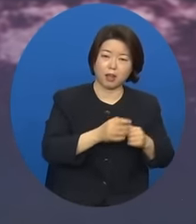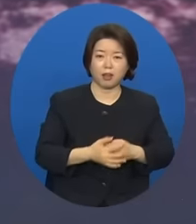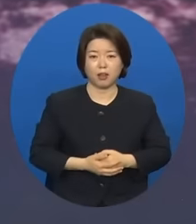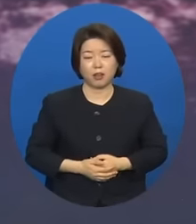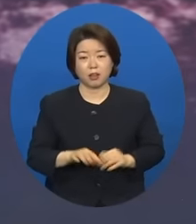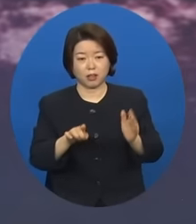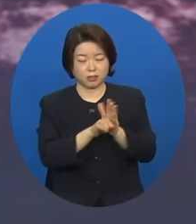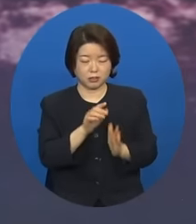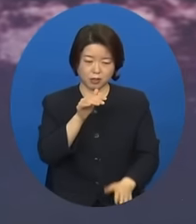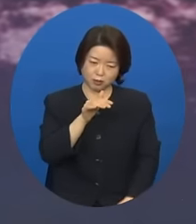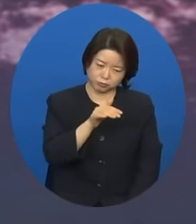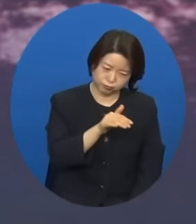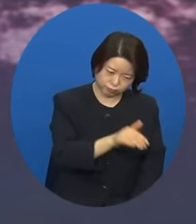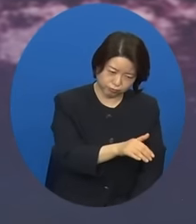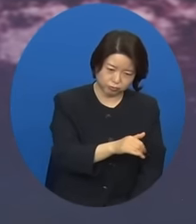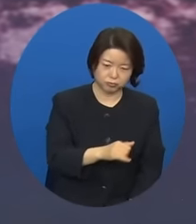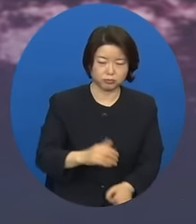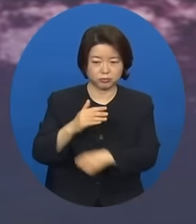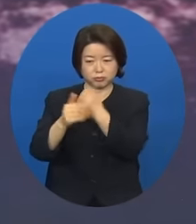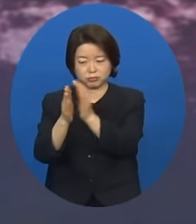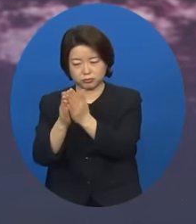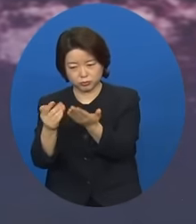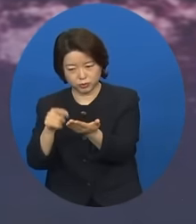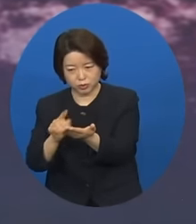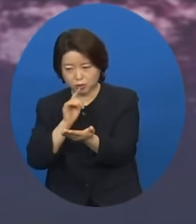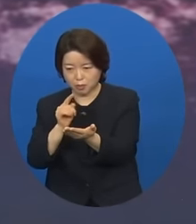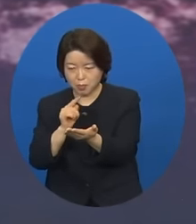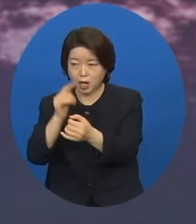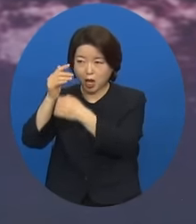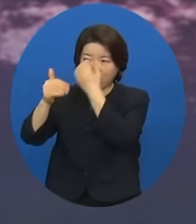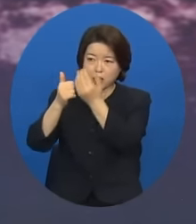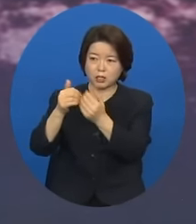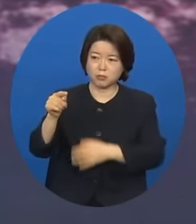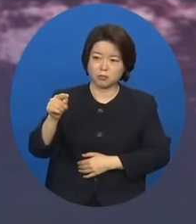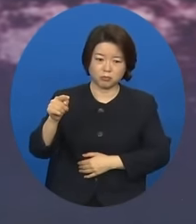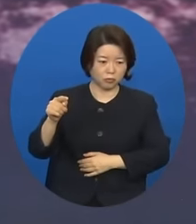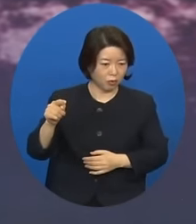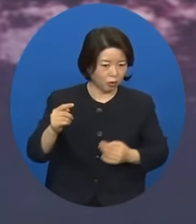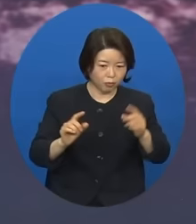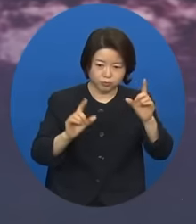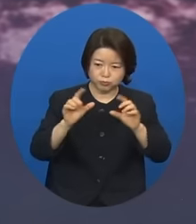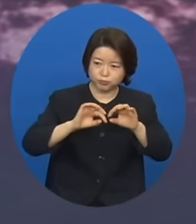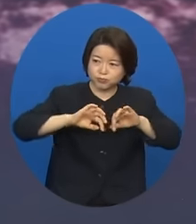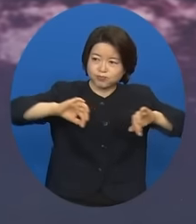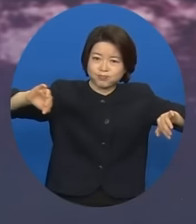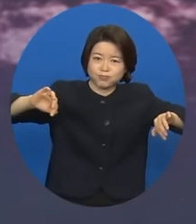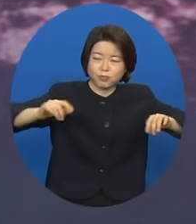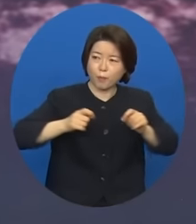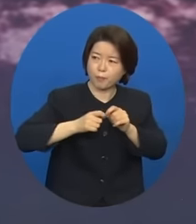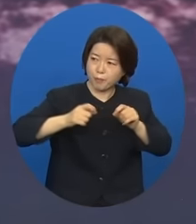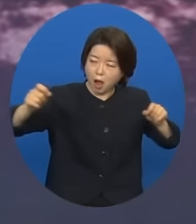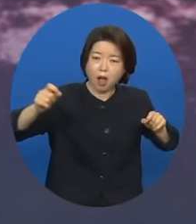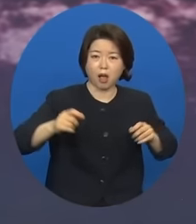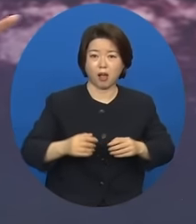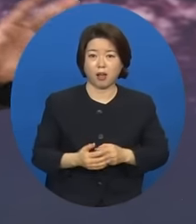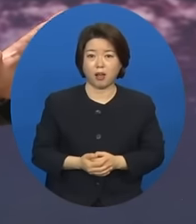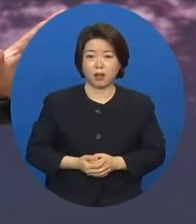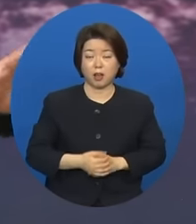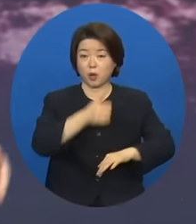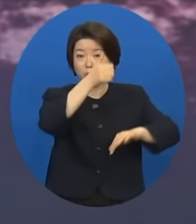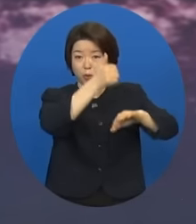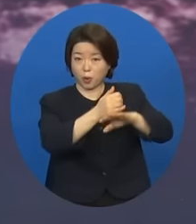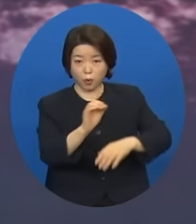죽고 침체가 되어지고 성경에서 말하는 하나님과는 완전히 멀어진 그런 상태가 되는 겁니다 그러면서 결론이 어떻게